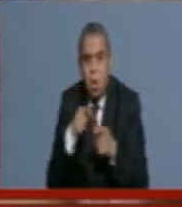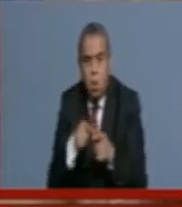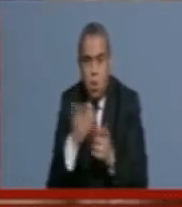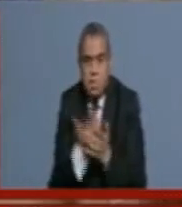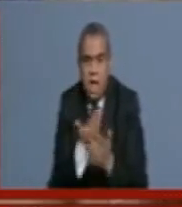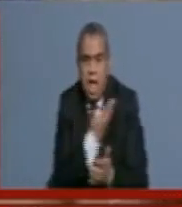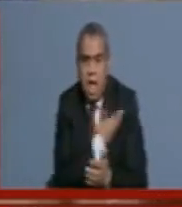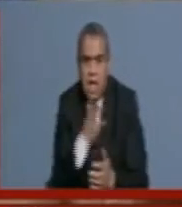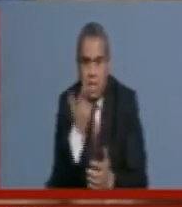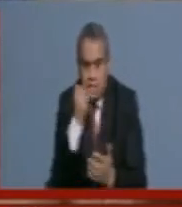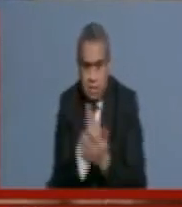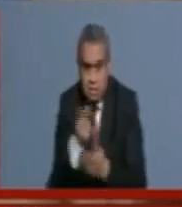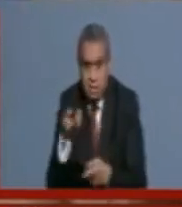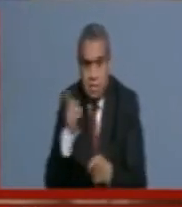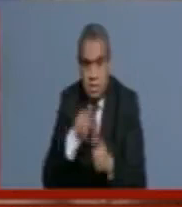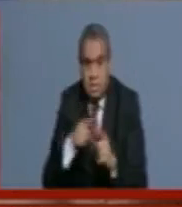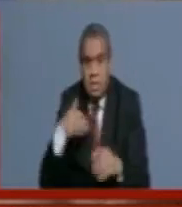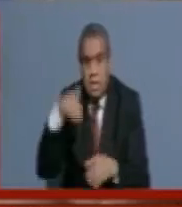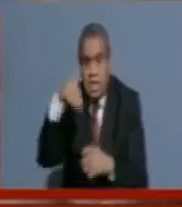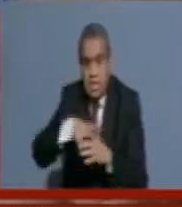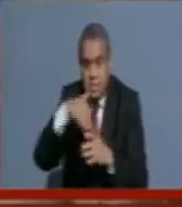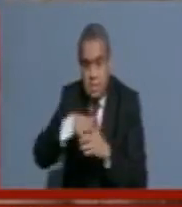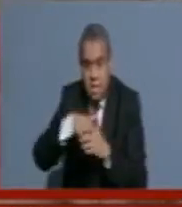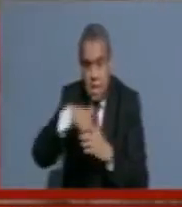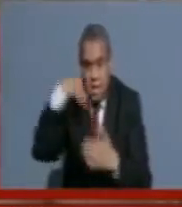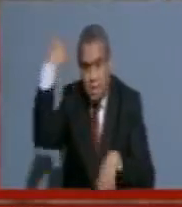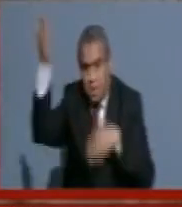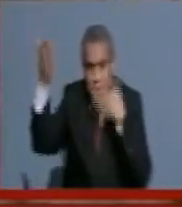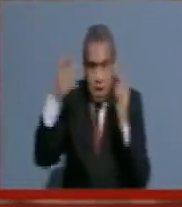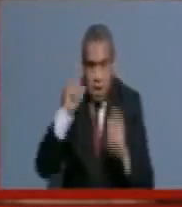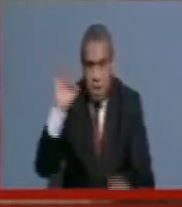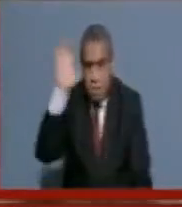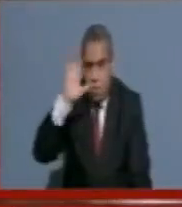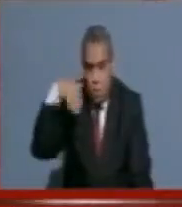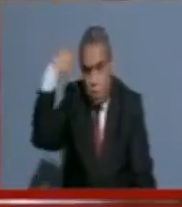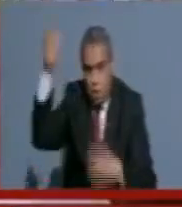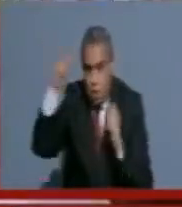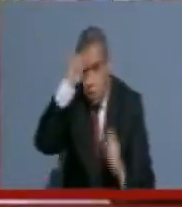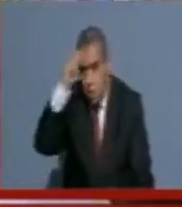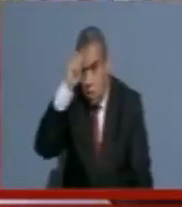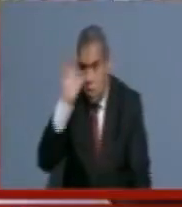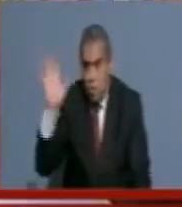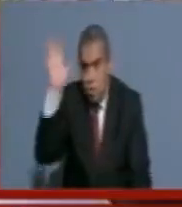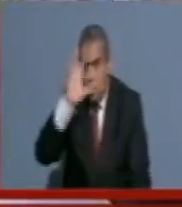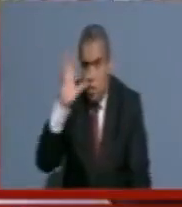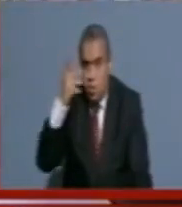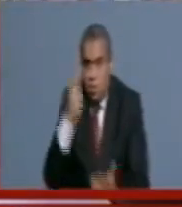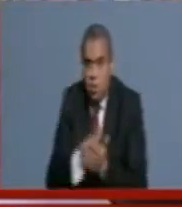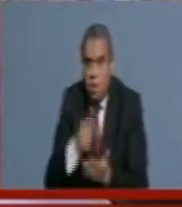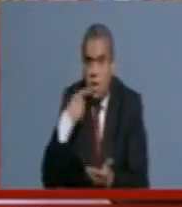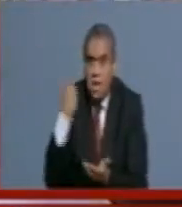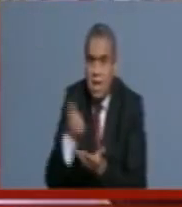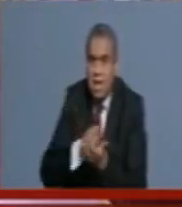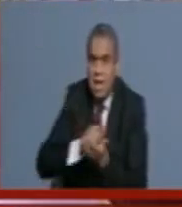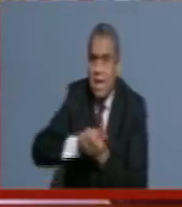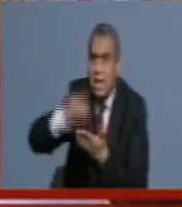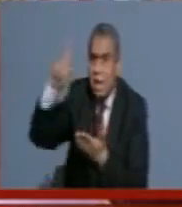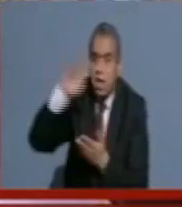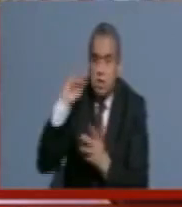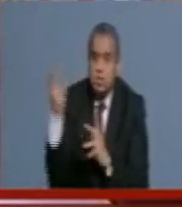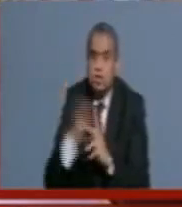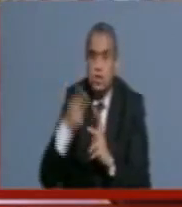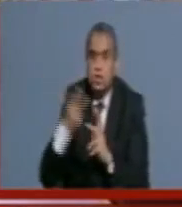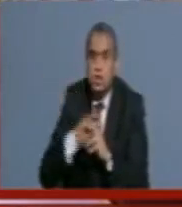انتخابات الخارج واللي تم فيها وتوافد المصريين في الخارج، رسالة للمصريين في الداخل، رسالة